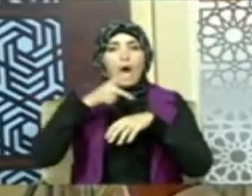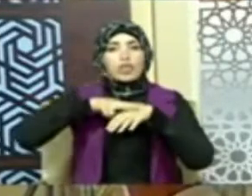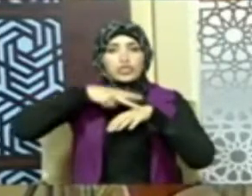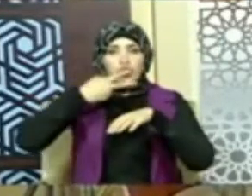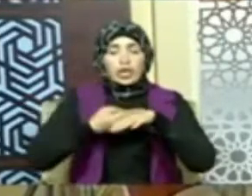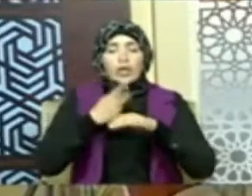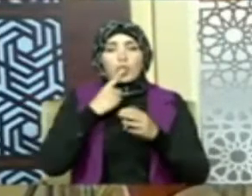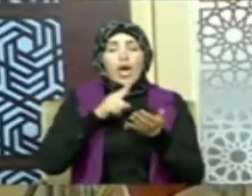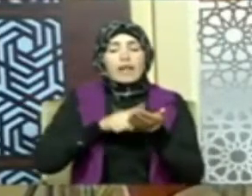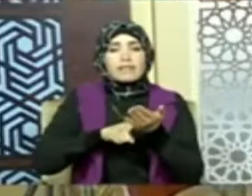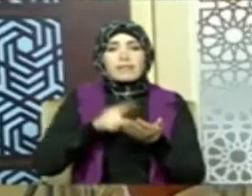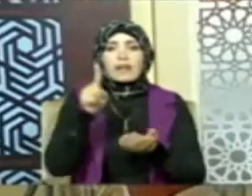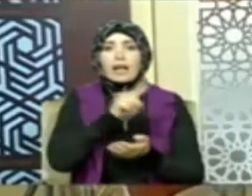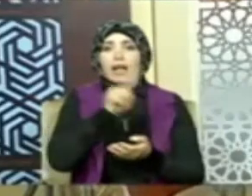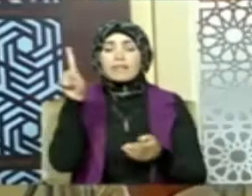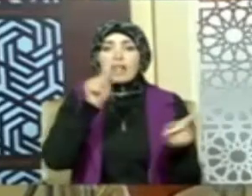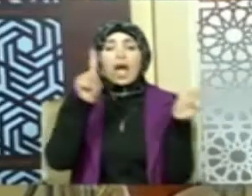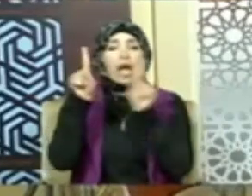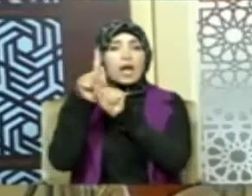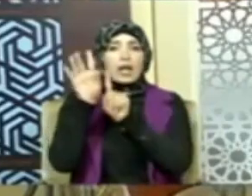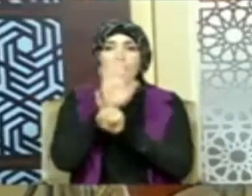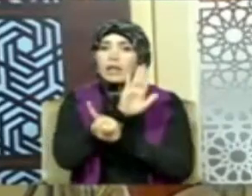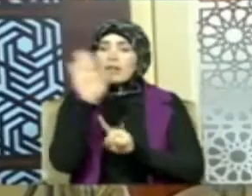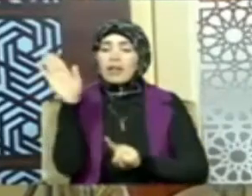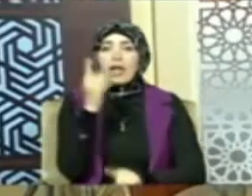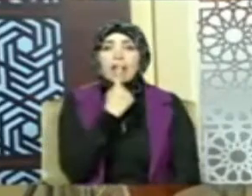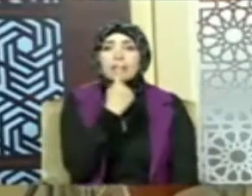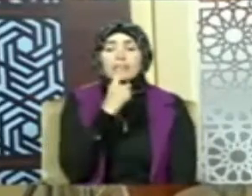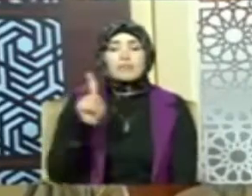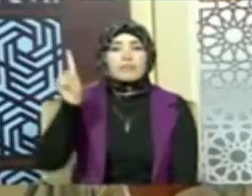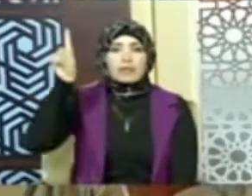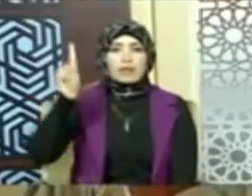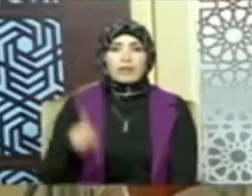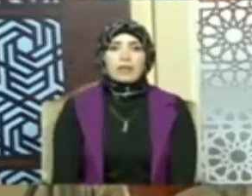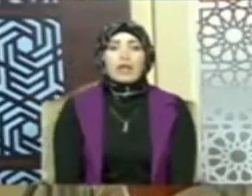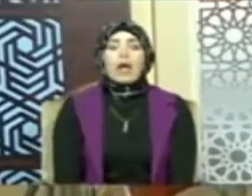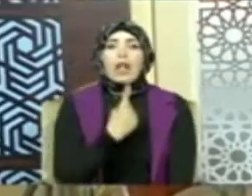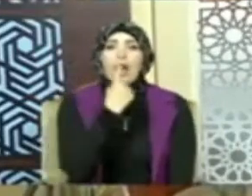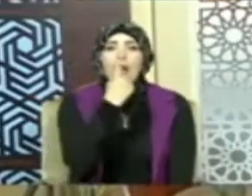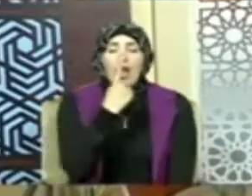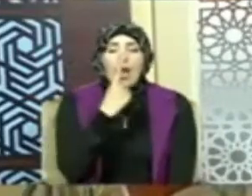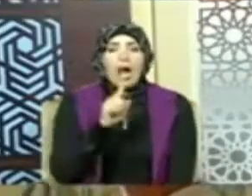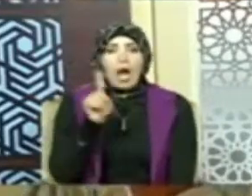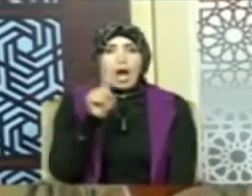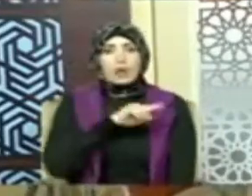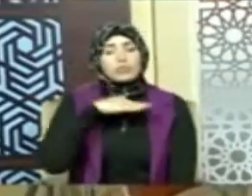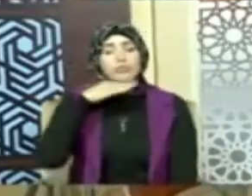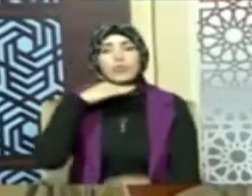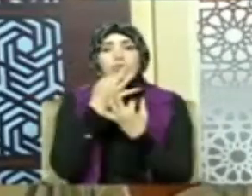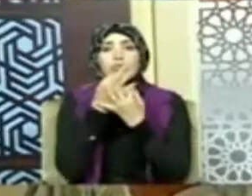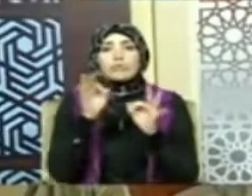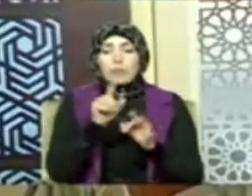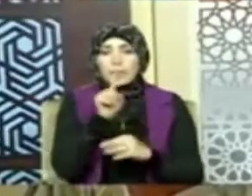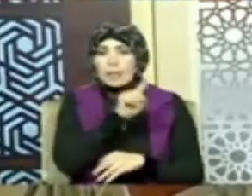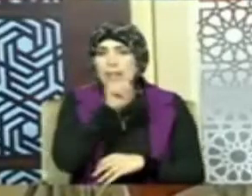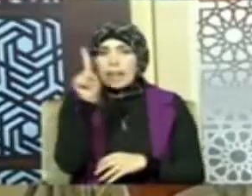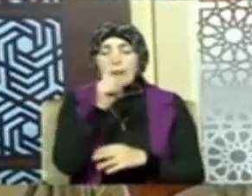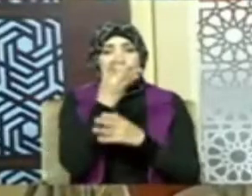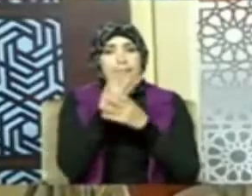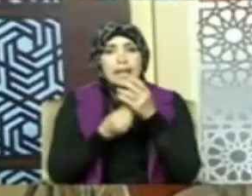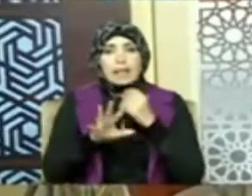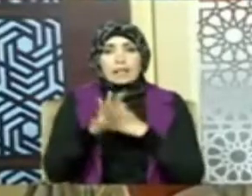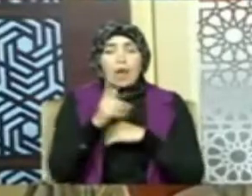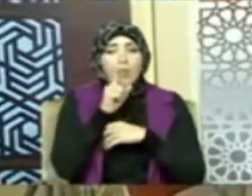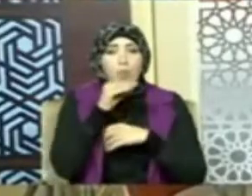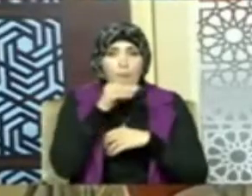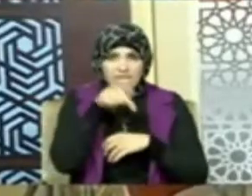أنك أنت الله لا إله إلا أنت، الأحد الصمد الذي لم يلد